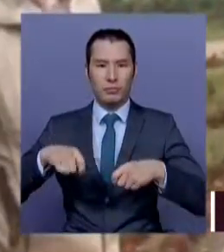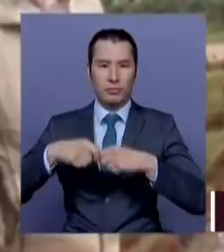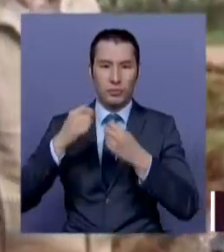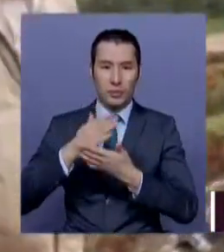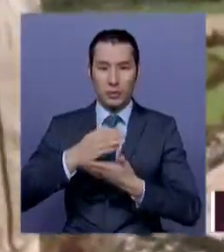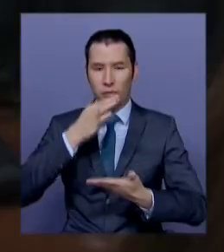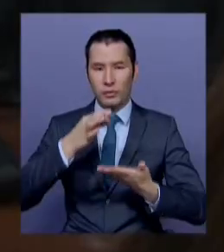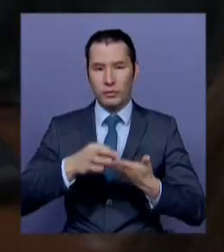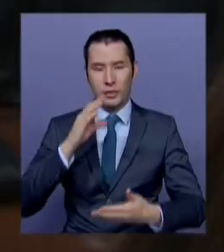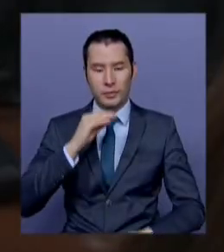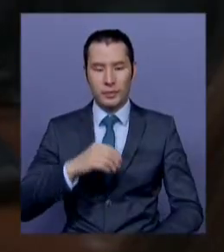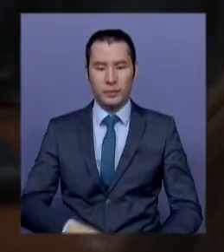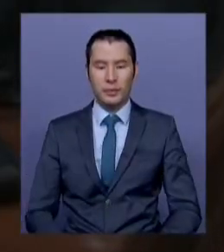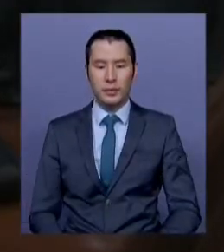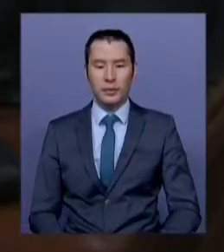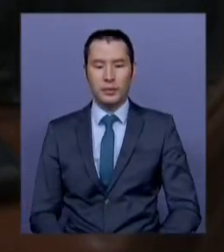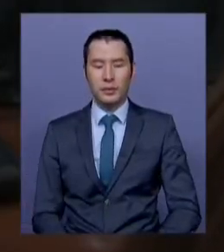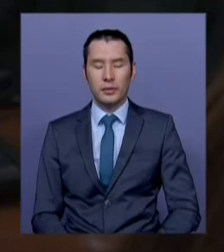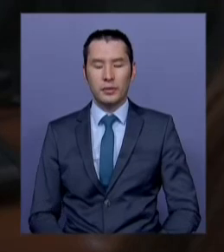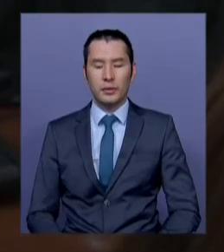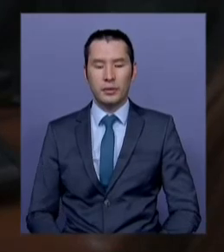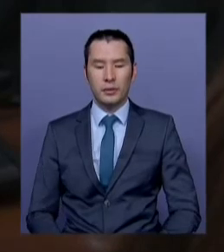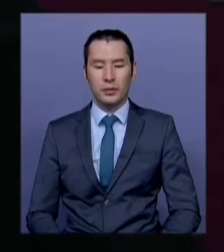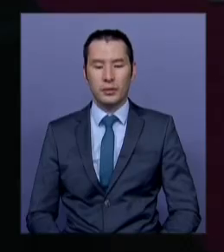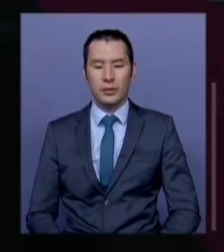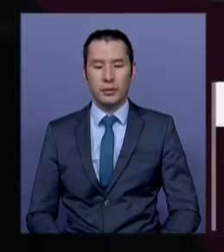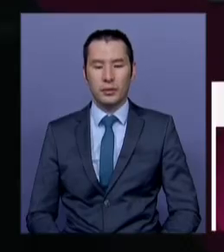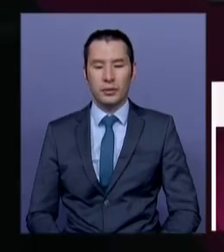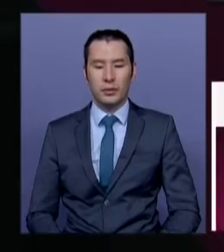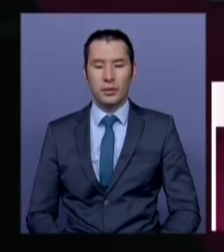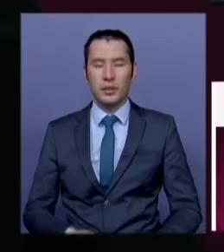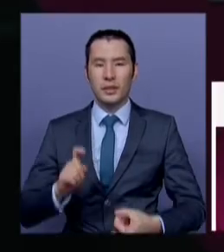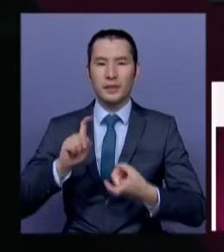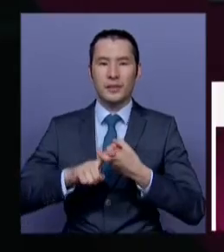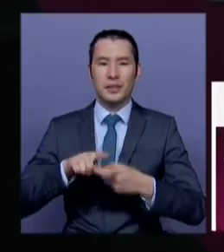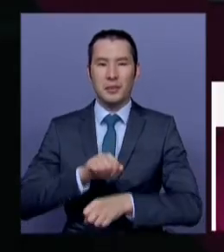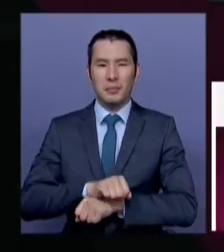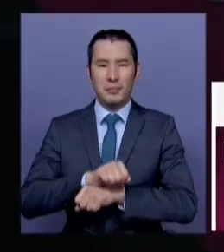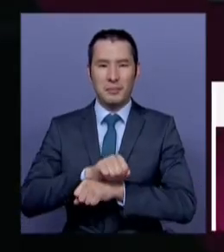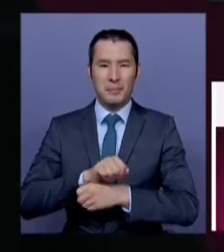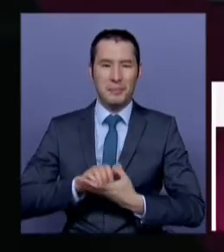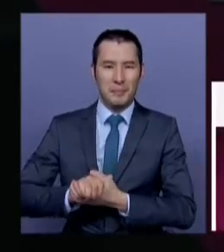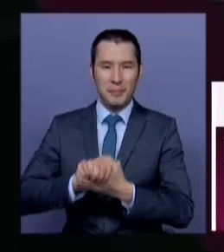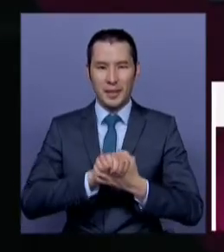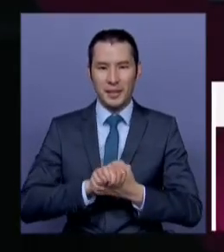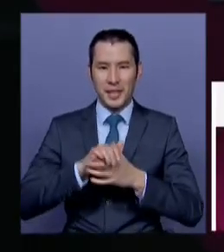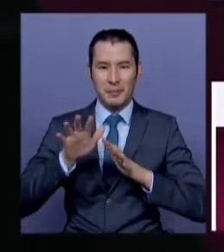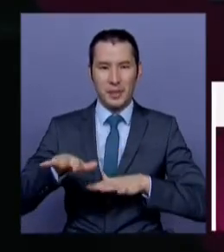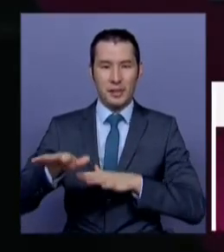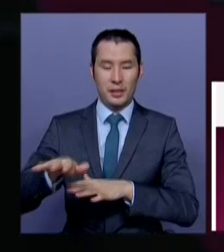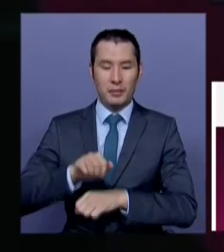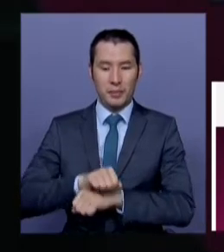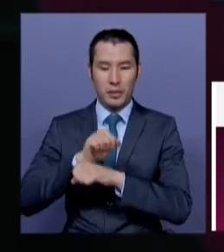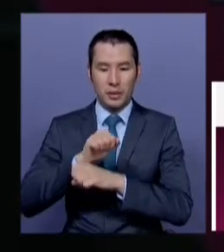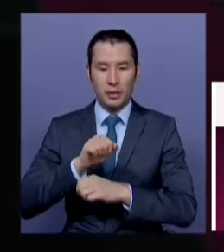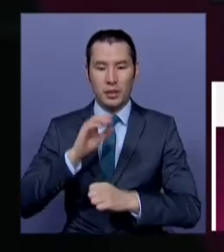бермек. Бұл заң жобада бейбіт шеруге байланысты, мысалы, жағдай бір әрекет, немесе бір жағдай, бұл бейбіт шеру